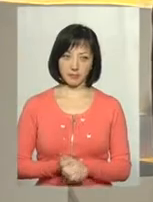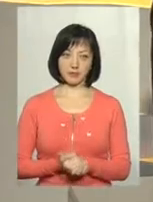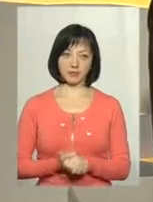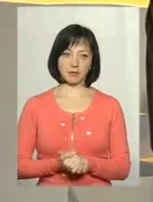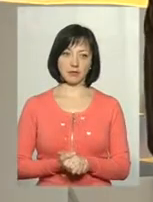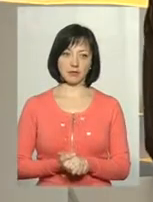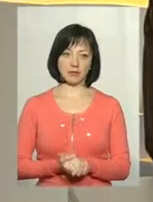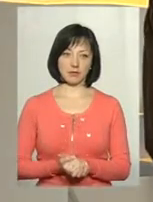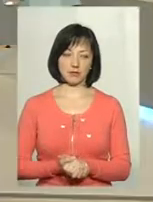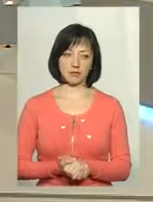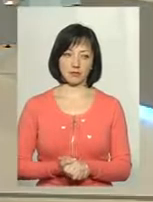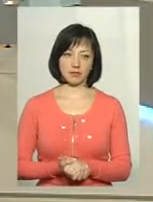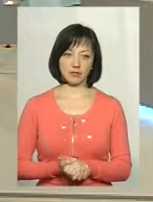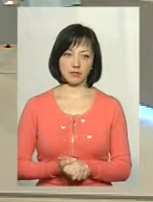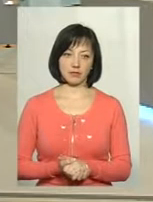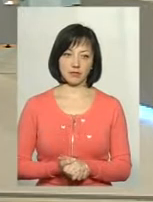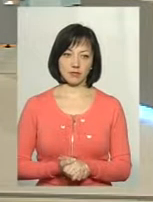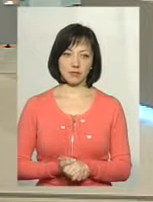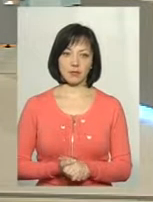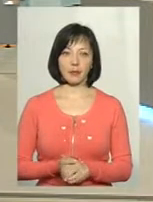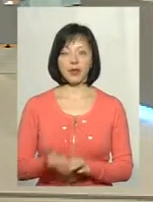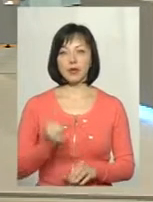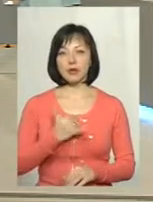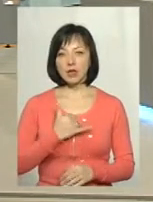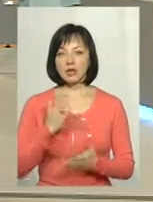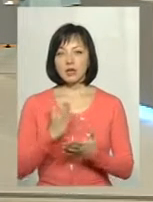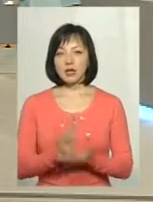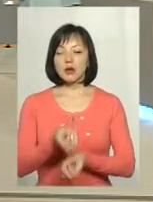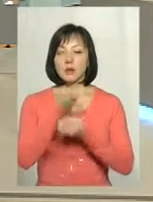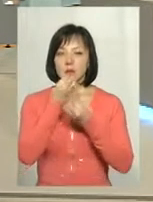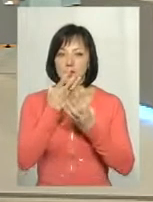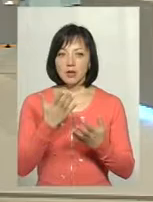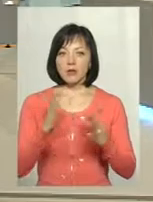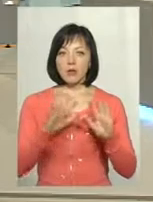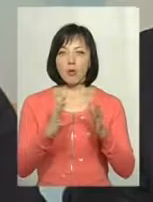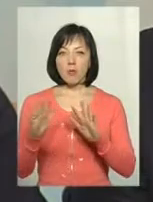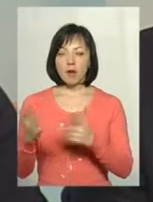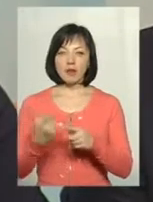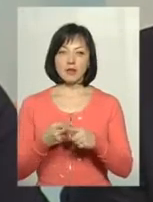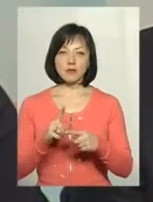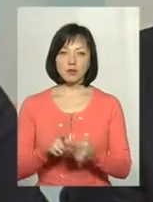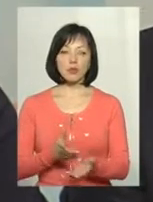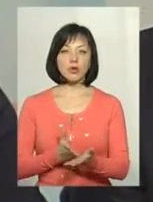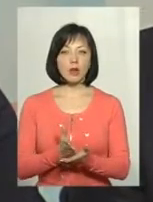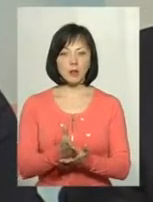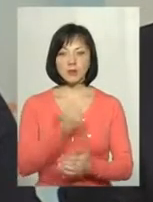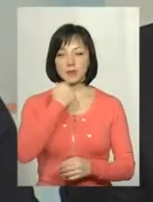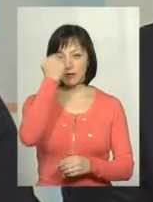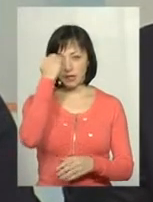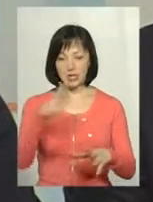вашій об'єднаній тергромаді? Ну, у нас є позитивні моменти і зрушення в цьому напрямку, адже завдяки